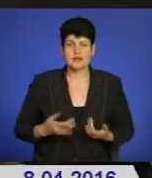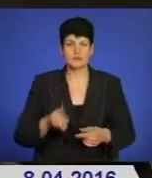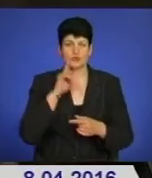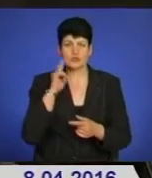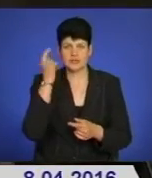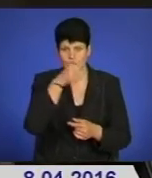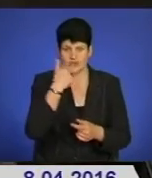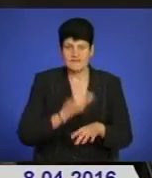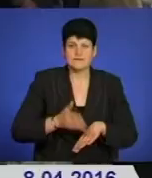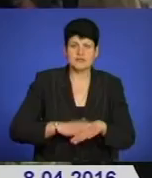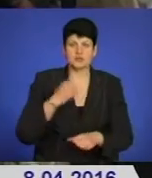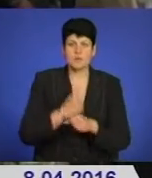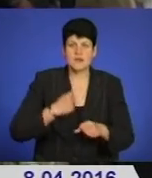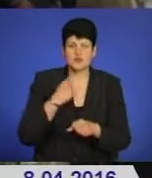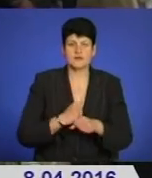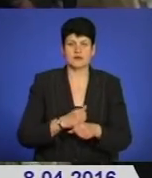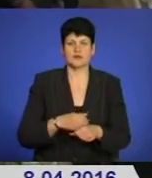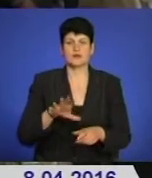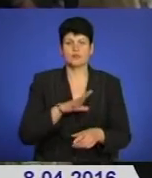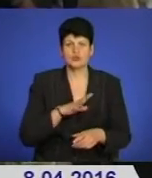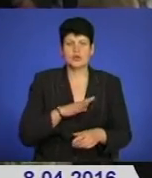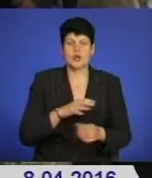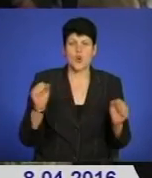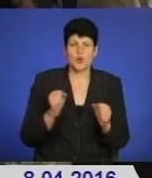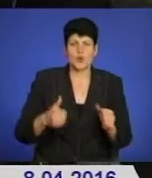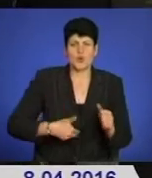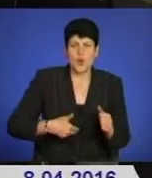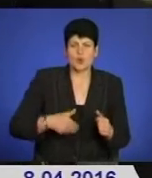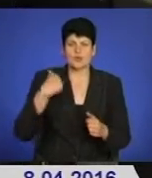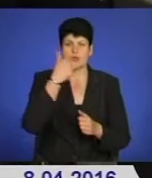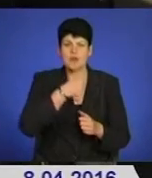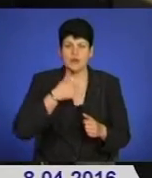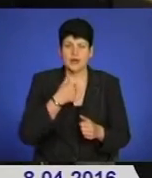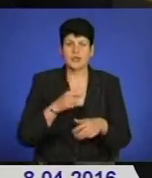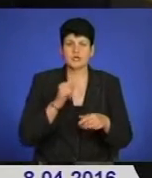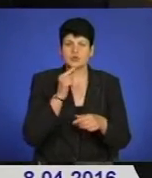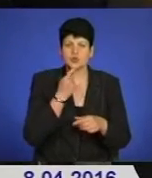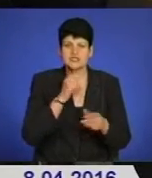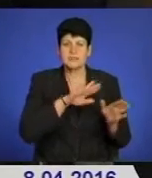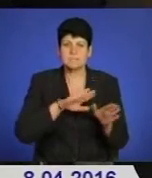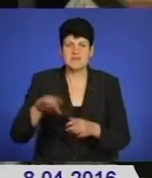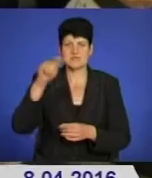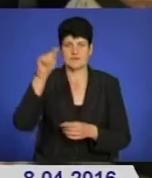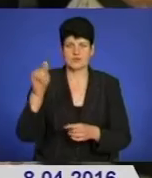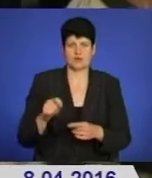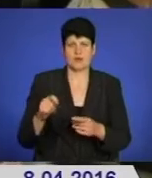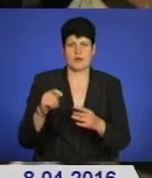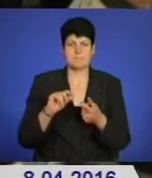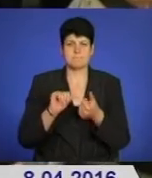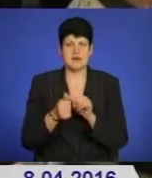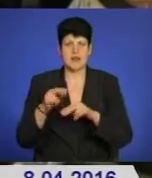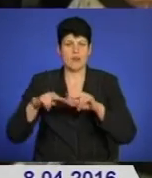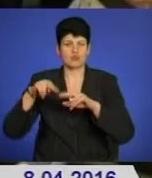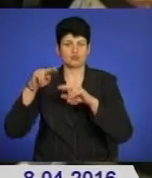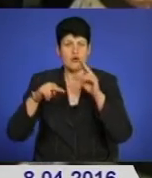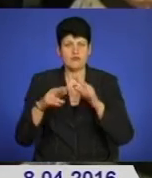років тяжко працювала, зазнала холодні й голодні роки, воєнні лихоліття та труднощі після воєнної перебудови. Більше 40